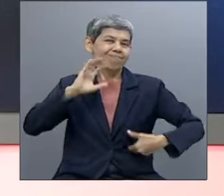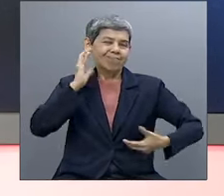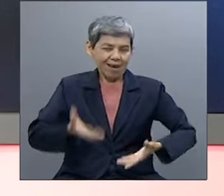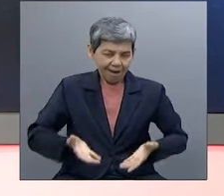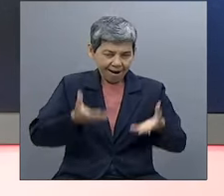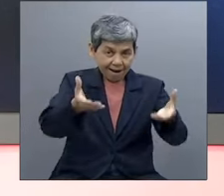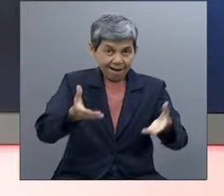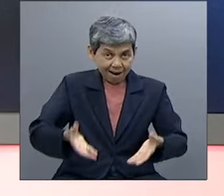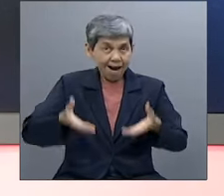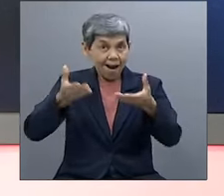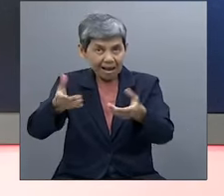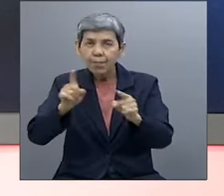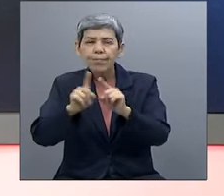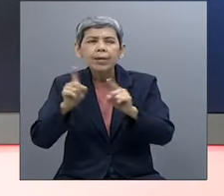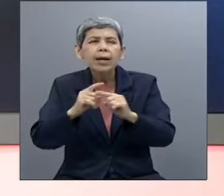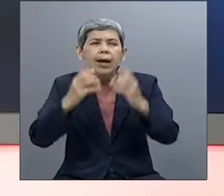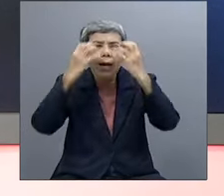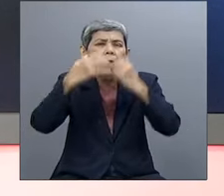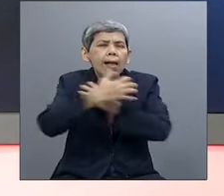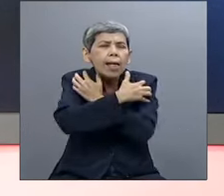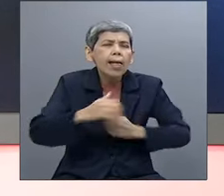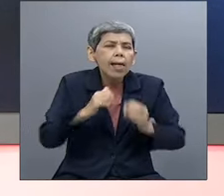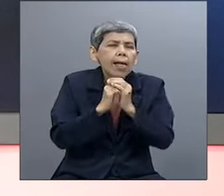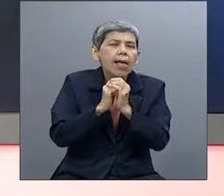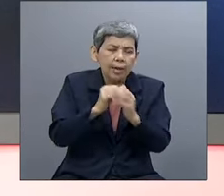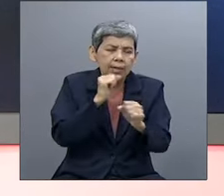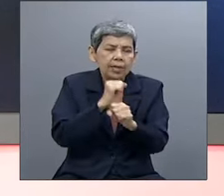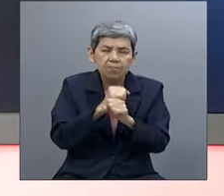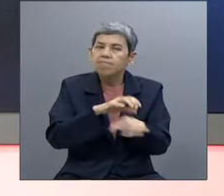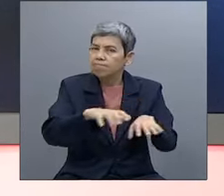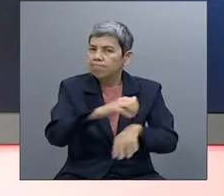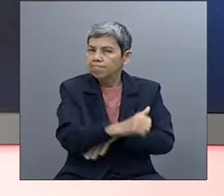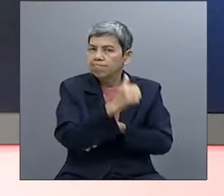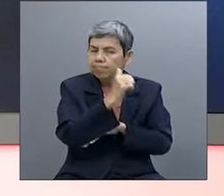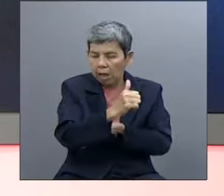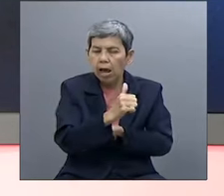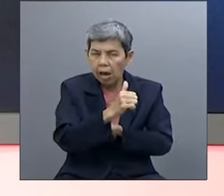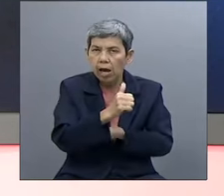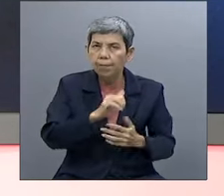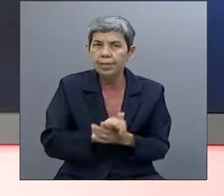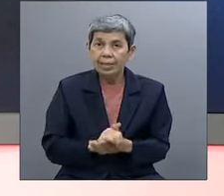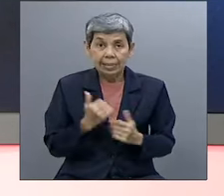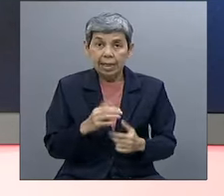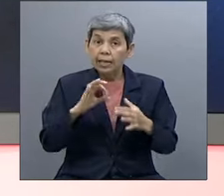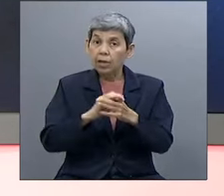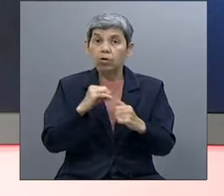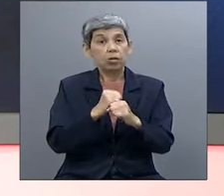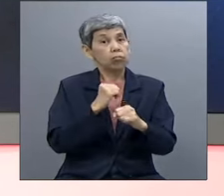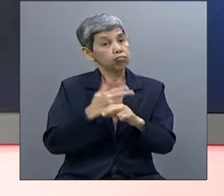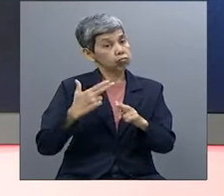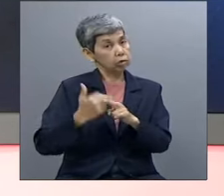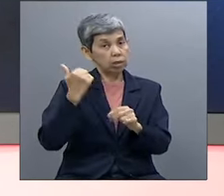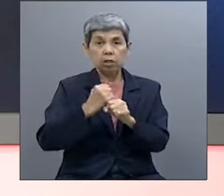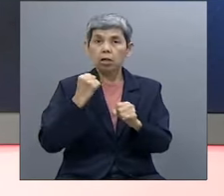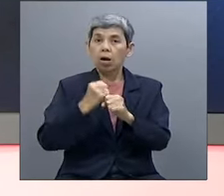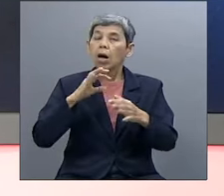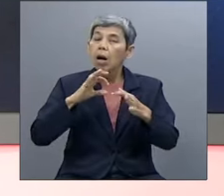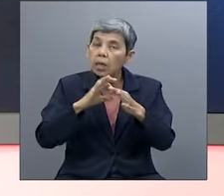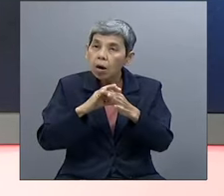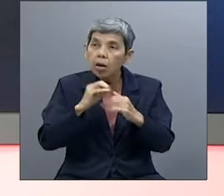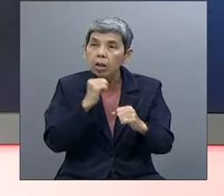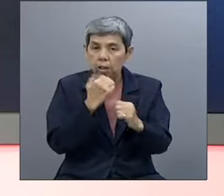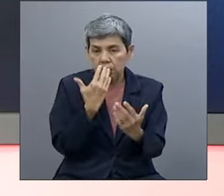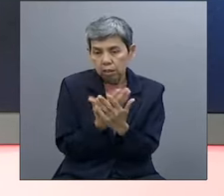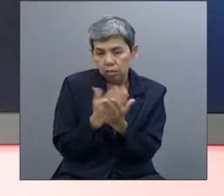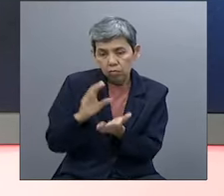โมเดลแบบเดียวกับการทูตแพนด้าของจีนค่ะซึ่งถือว่าประสบความสำเร็จอย่างมากนะคะทั้งในด้านการสร้างภาพลักษณ์และการทูตรวมไปถึงการเพิ่มเงิน